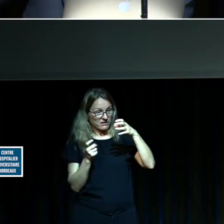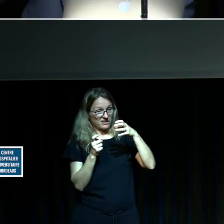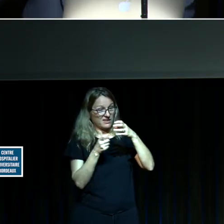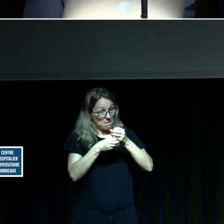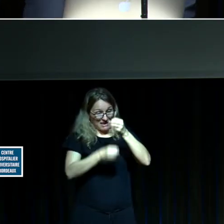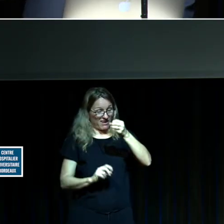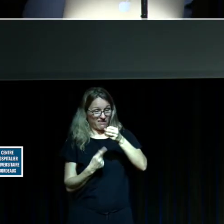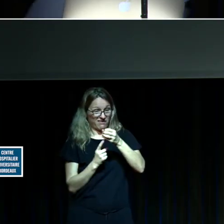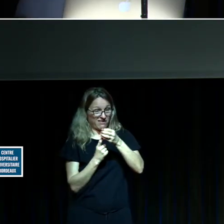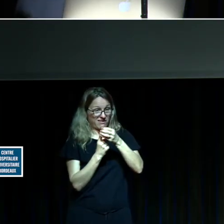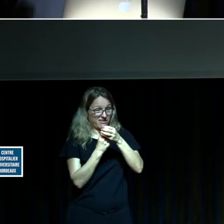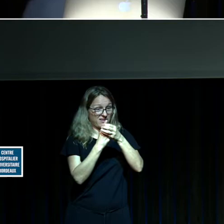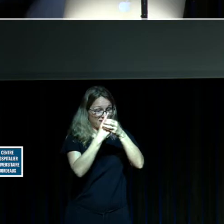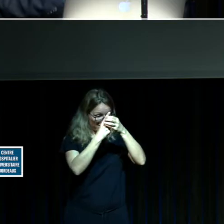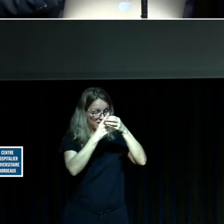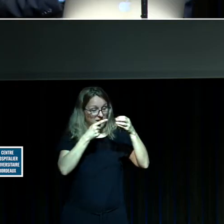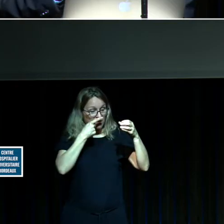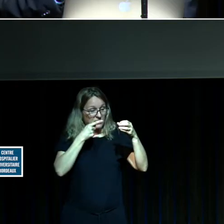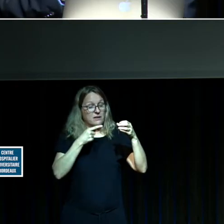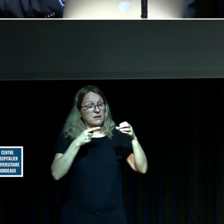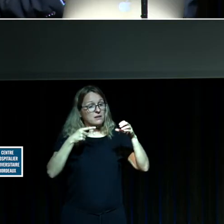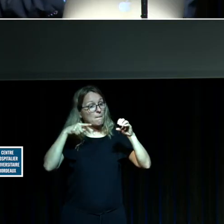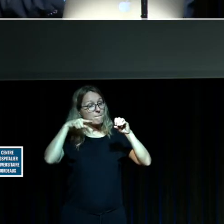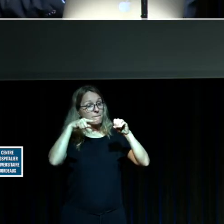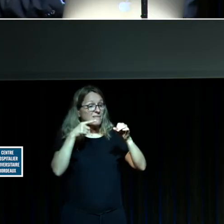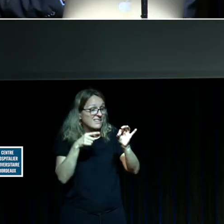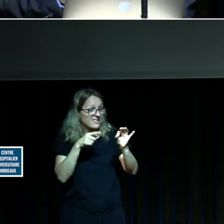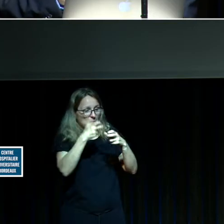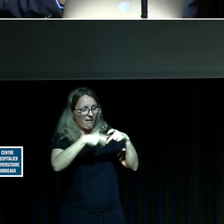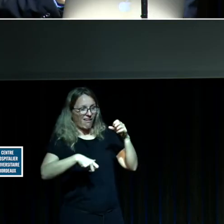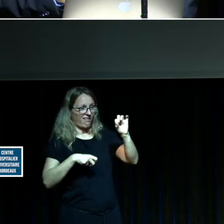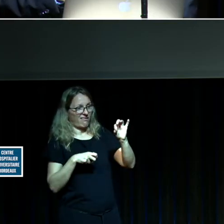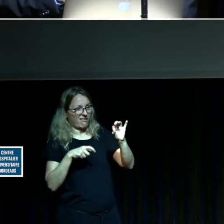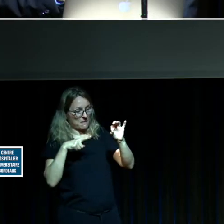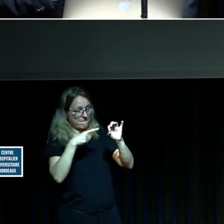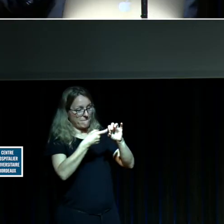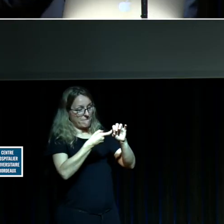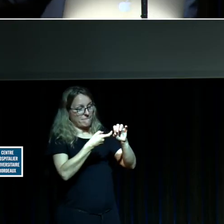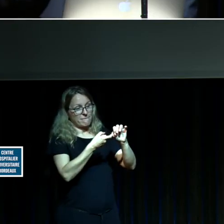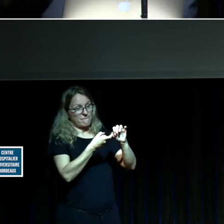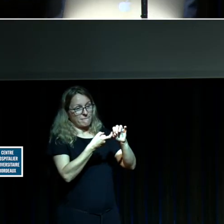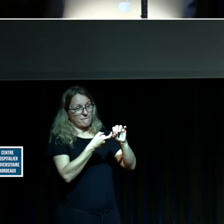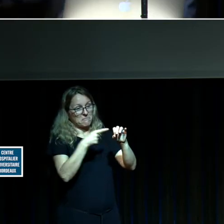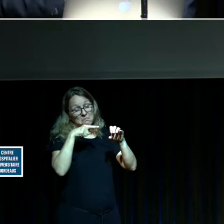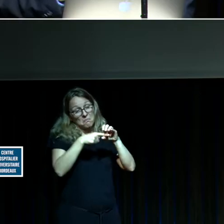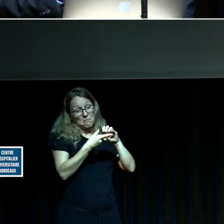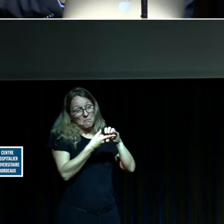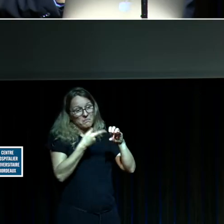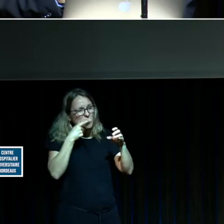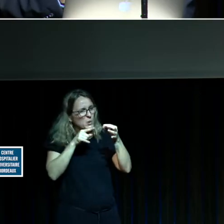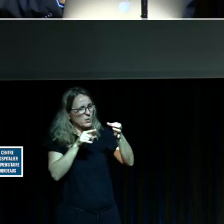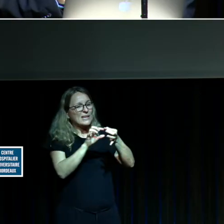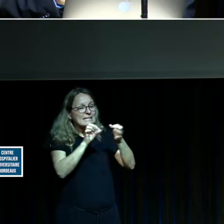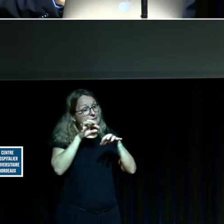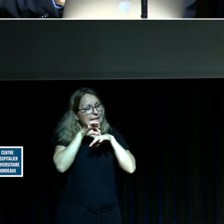Sur ce porteur, on va passer à travers le caillot, sur le guide. Et sur le guide, ensuite, on va monter un petit tuyau qu'on